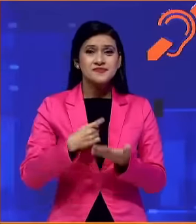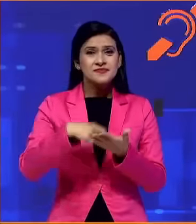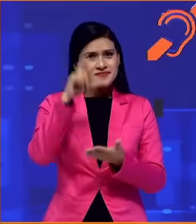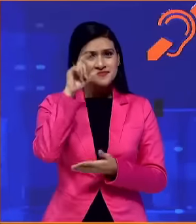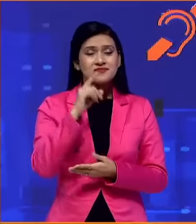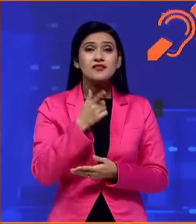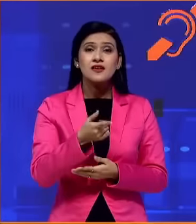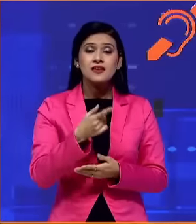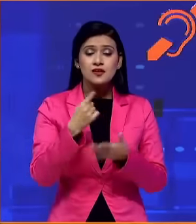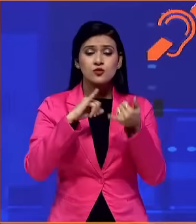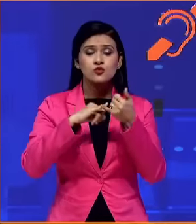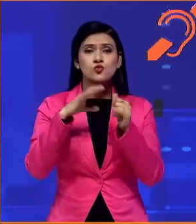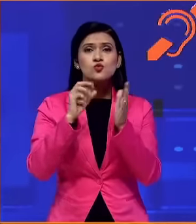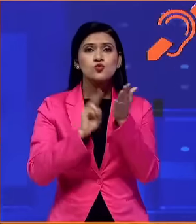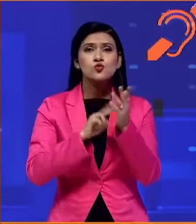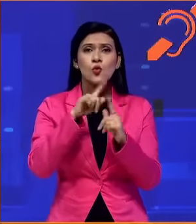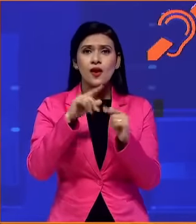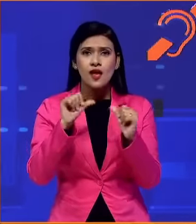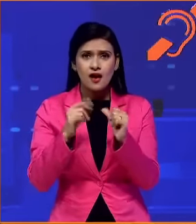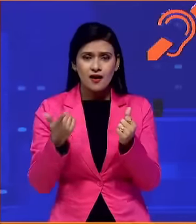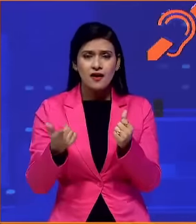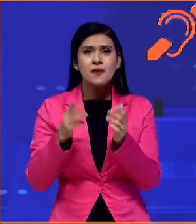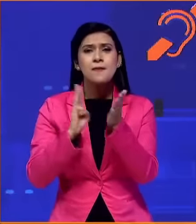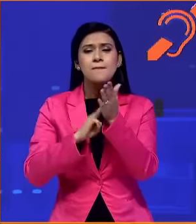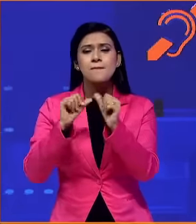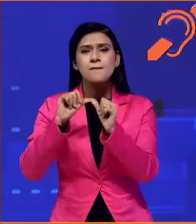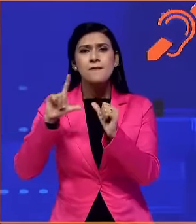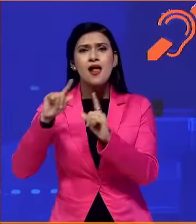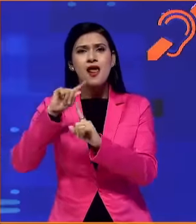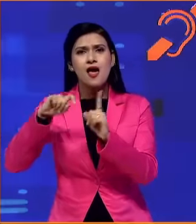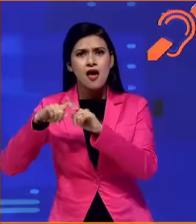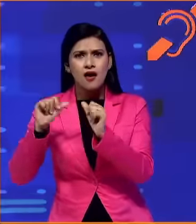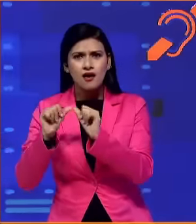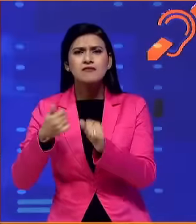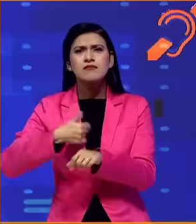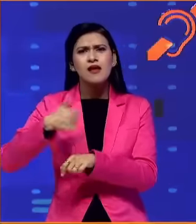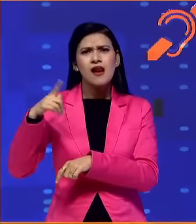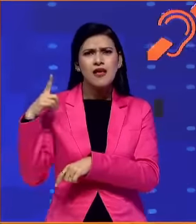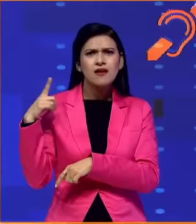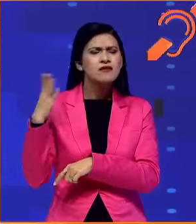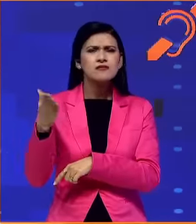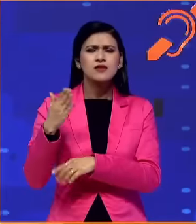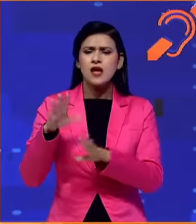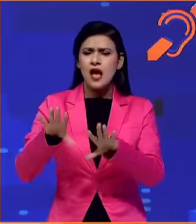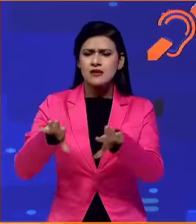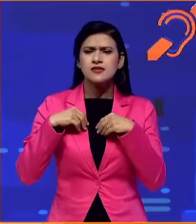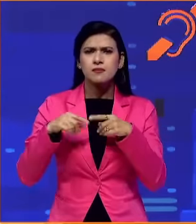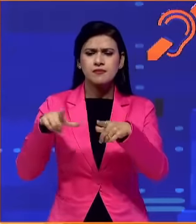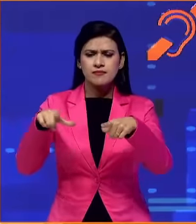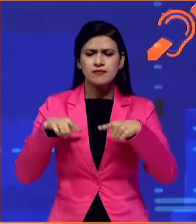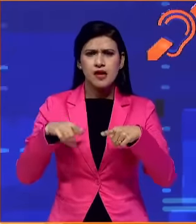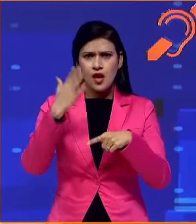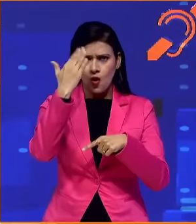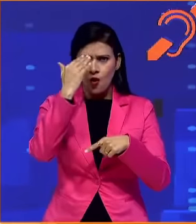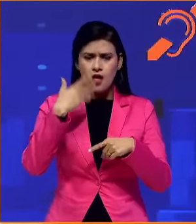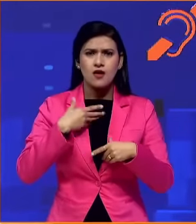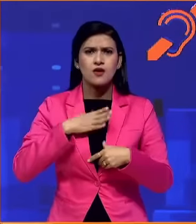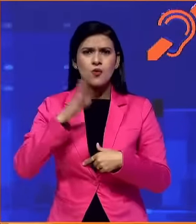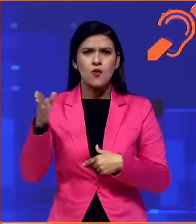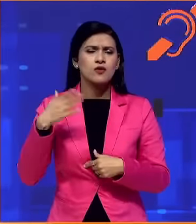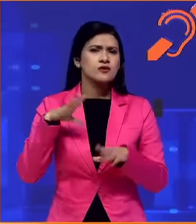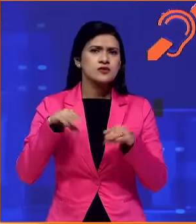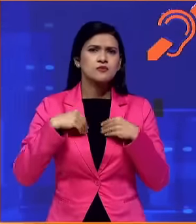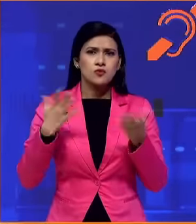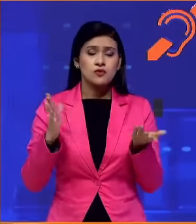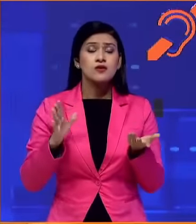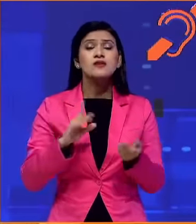मल्लिकार्जुनखर्गे,जो पार्टीअध्यक्षहैं।उन्होंनेप्राप्तनिमंत्रणकोस्वीकारक्योंनहींकिया ? कईलोगोंकोआमंत्रितकियागया